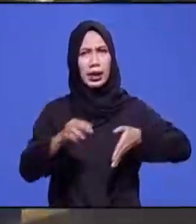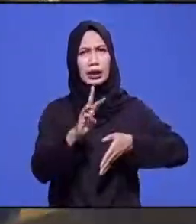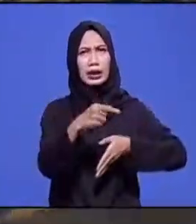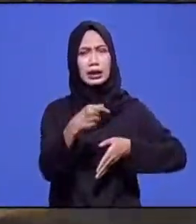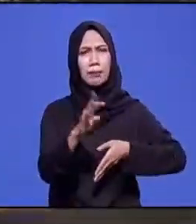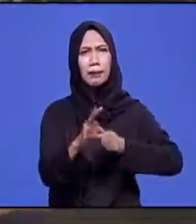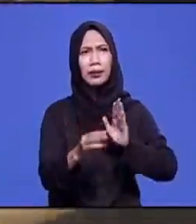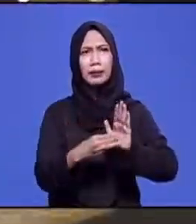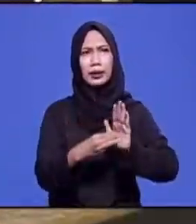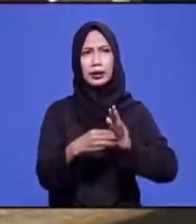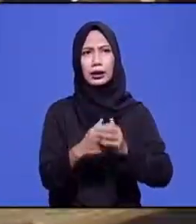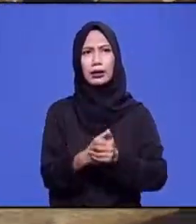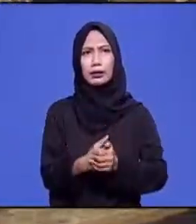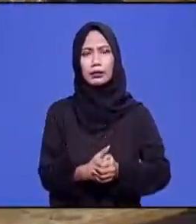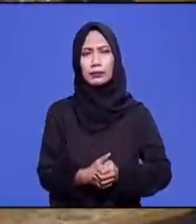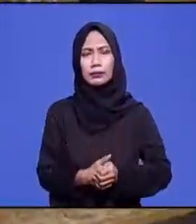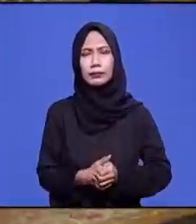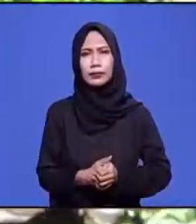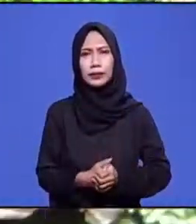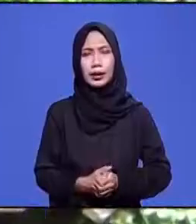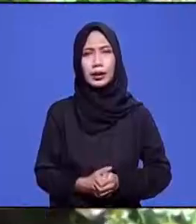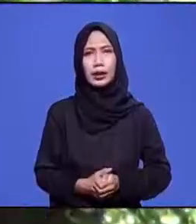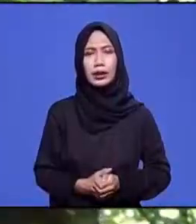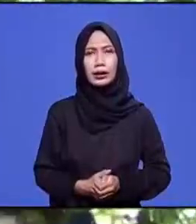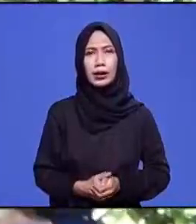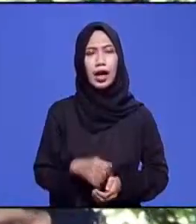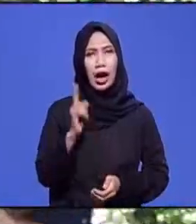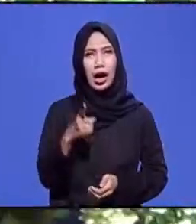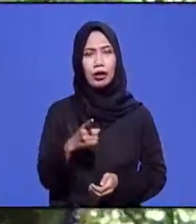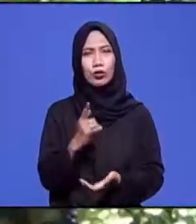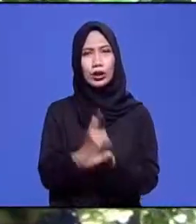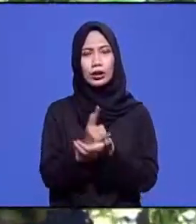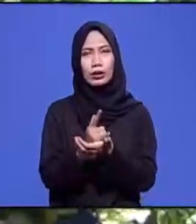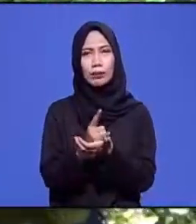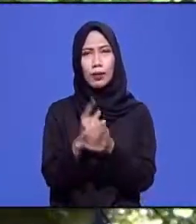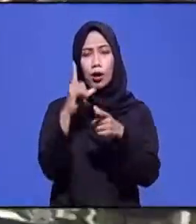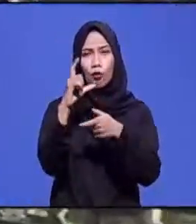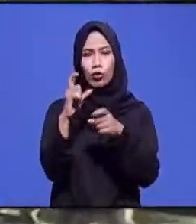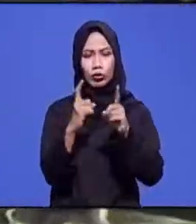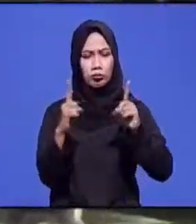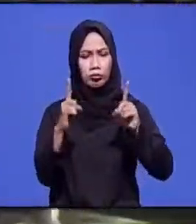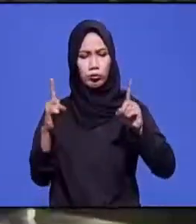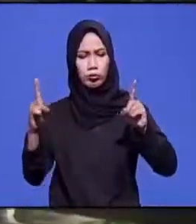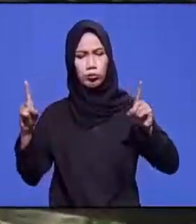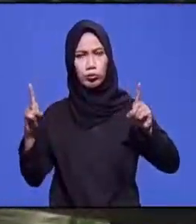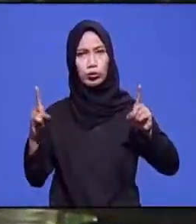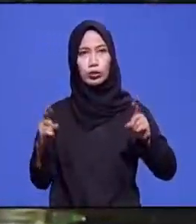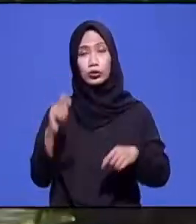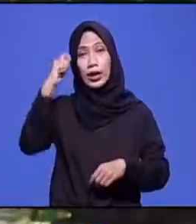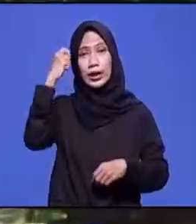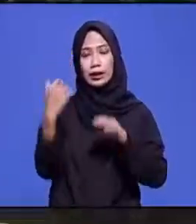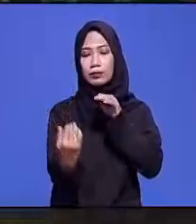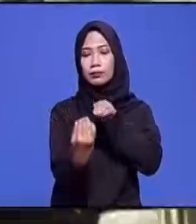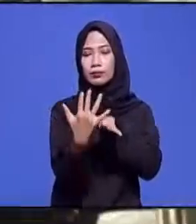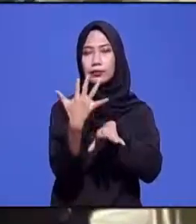4 meter. Kewajiban jaga jarak juga wajib dipatuhi saat berfoto. Satu hal yang menjadi perhatian adalah sistem sirkulasi udara di